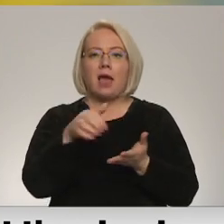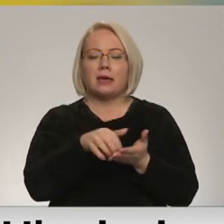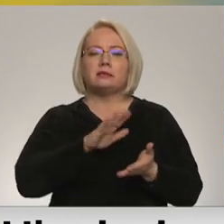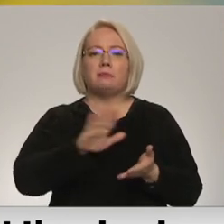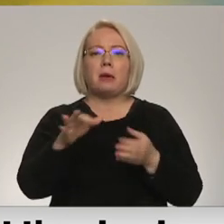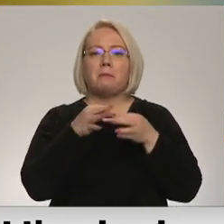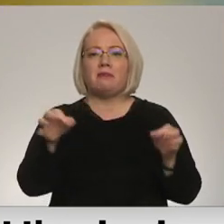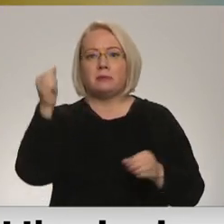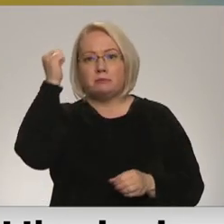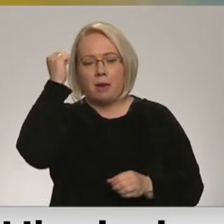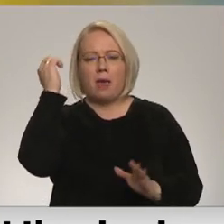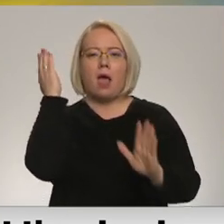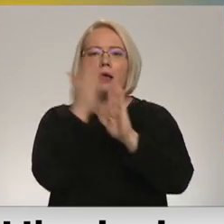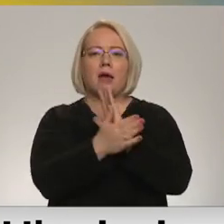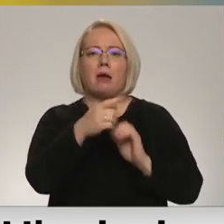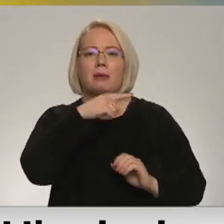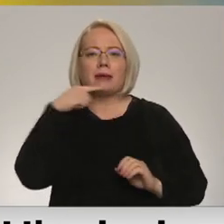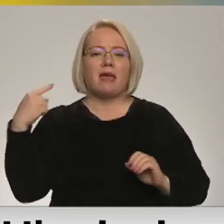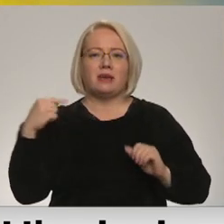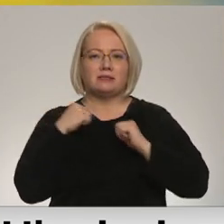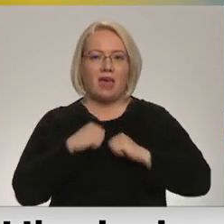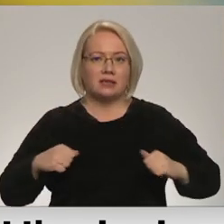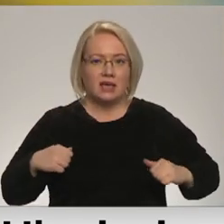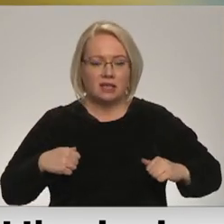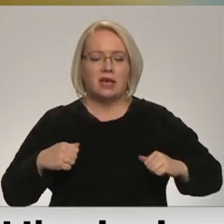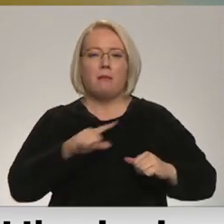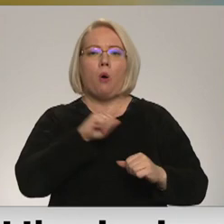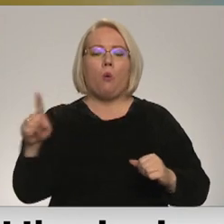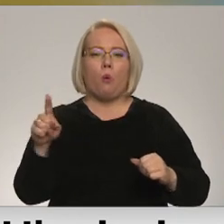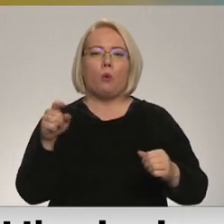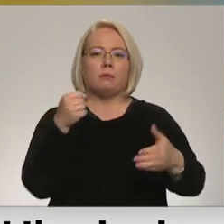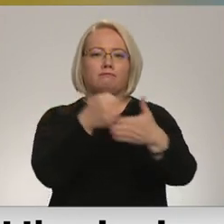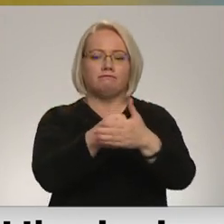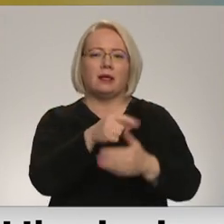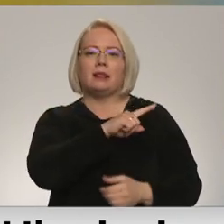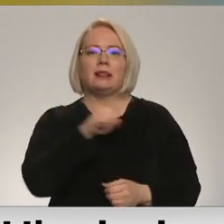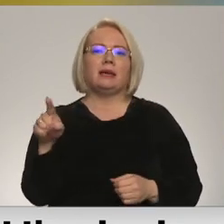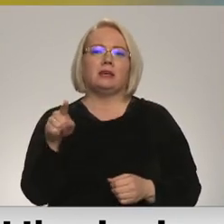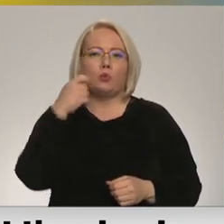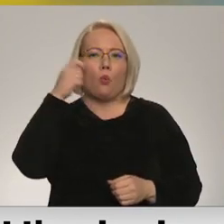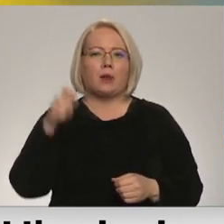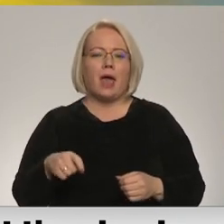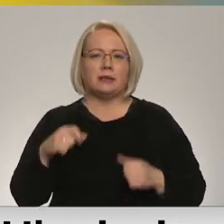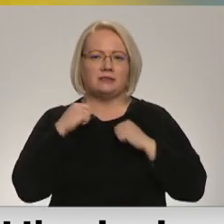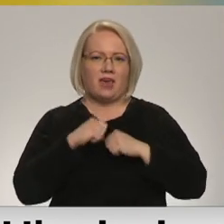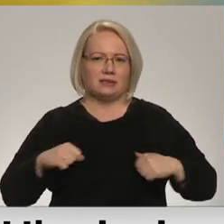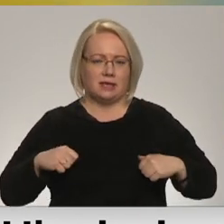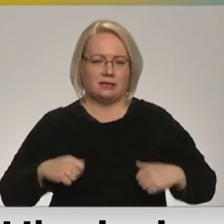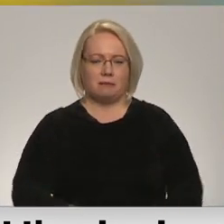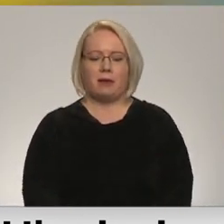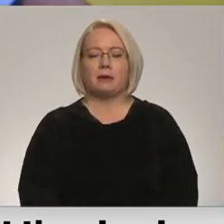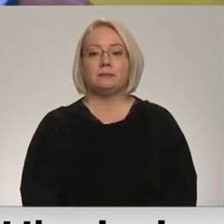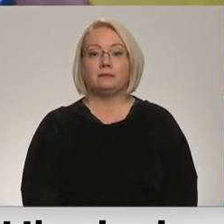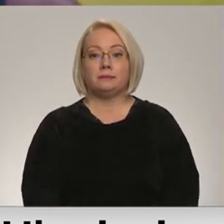devās garām Krievijas vēstniecībai un noslēdzās pie Ukrainas vēstniecības ar daudzām emocionālām runām. Un plašāk par to Aijas Kīncas reportāžā.